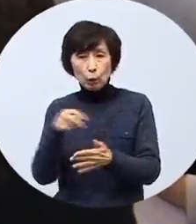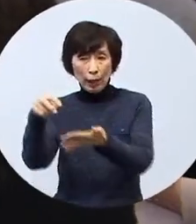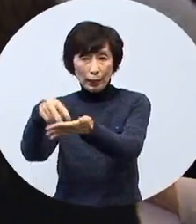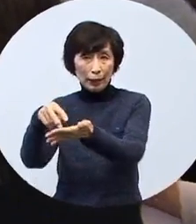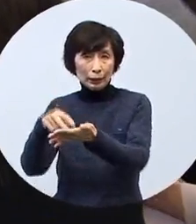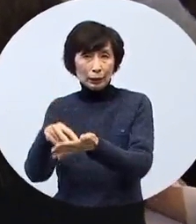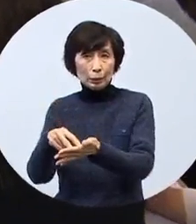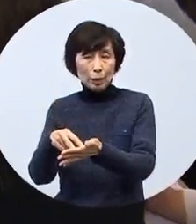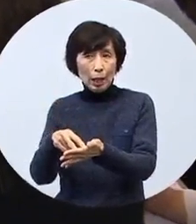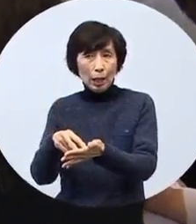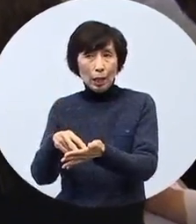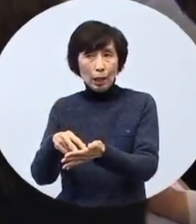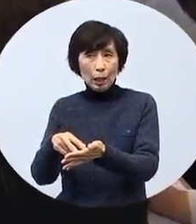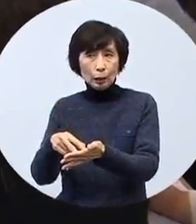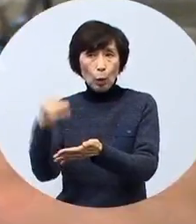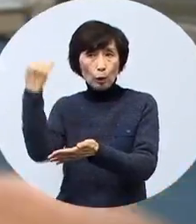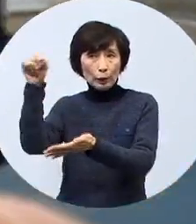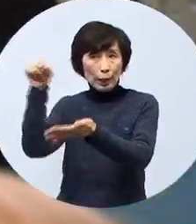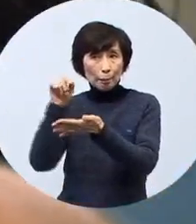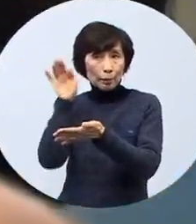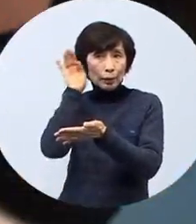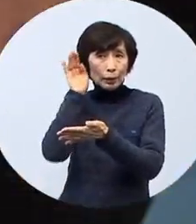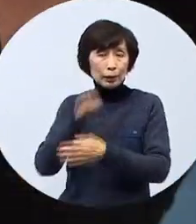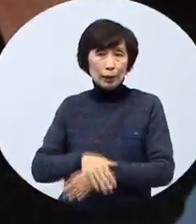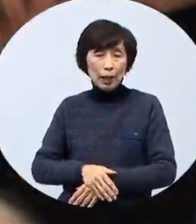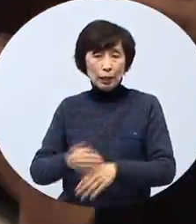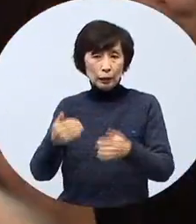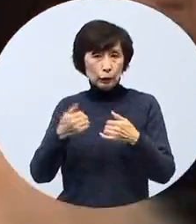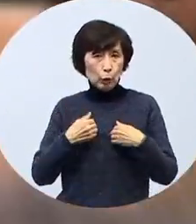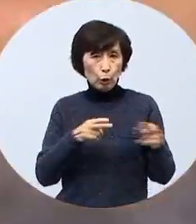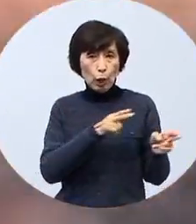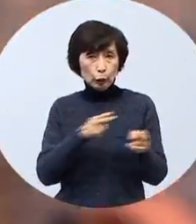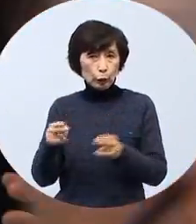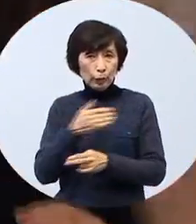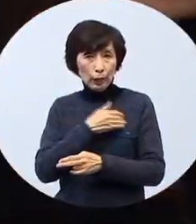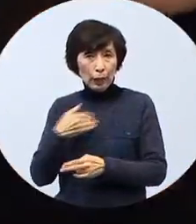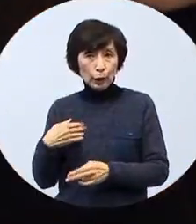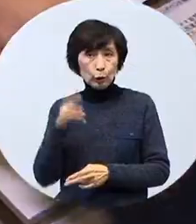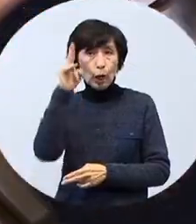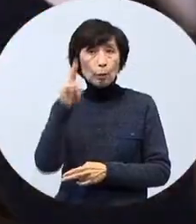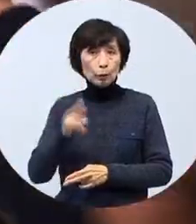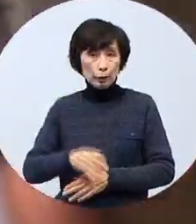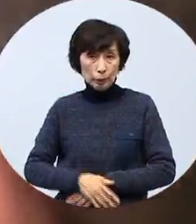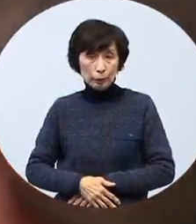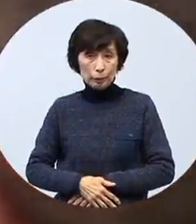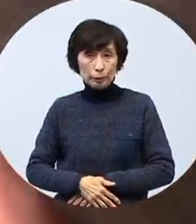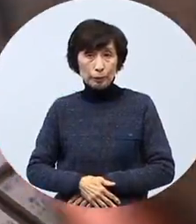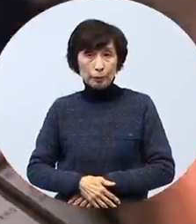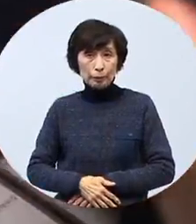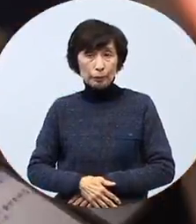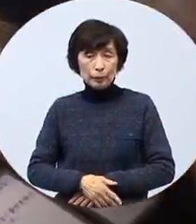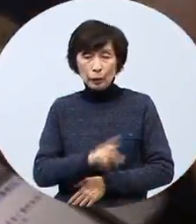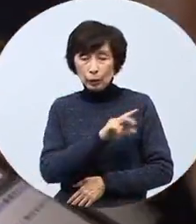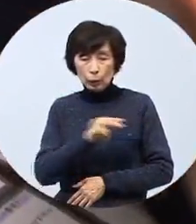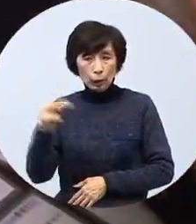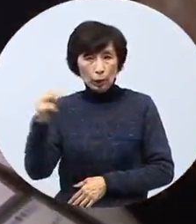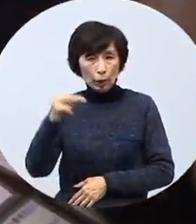場の人の思いを聞いておくことで、必要な準備ができるかもしれない。さまざまな